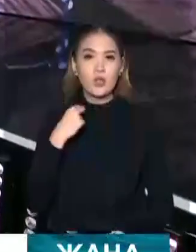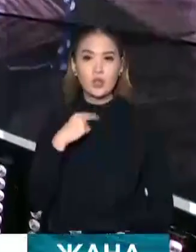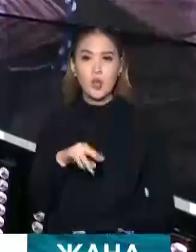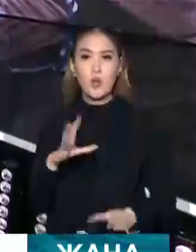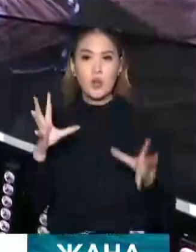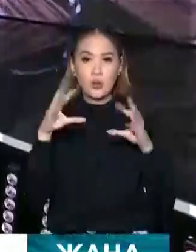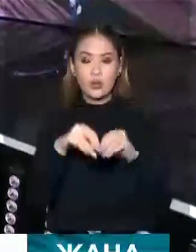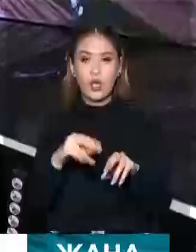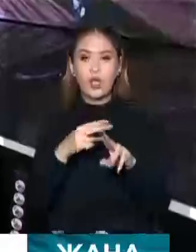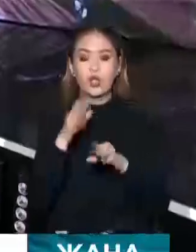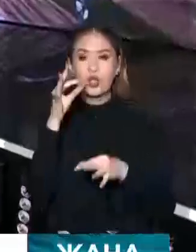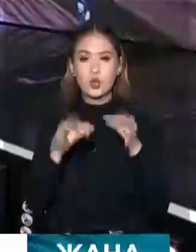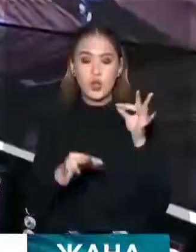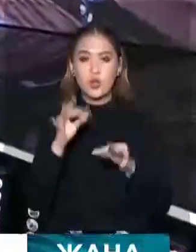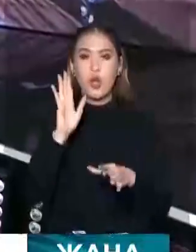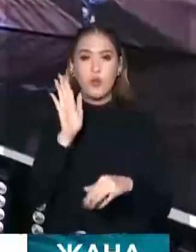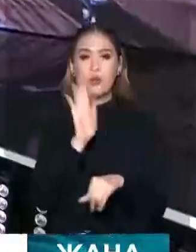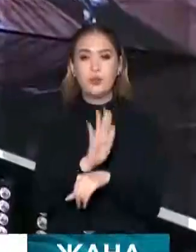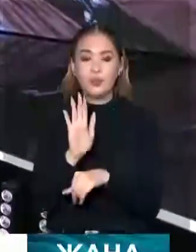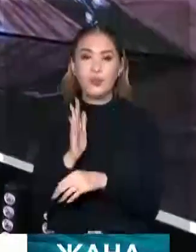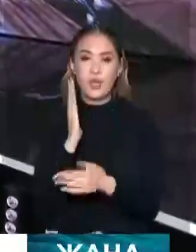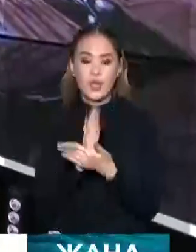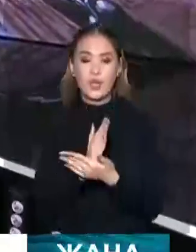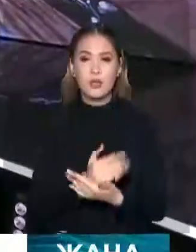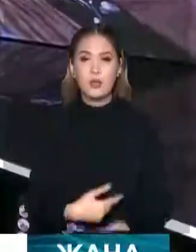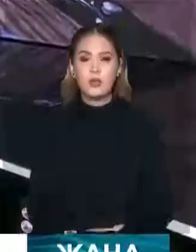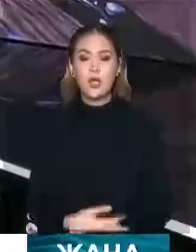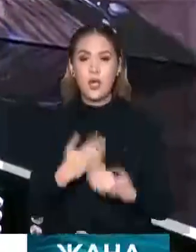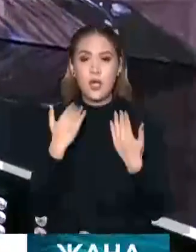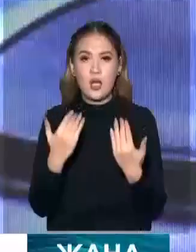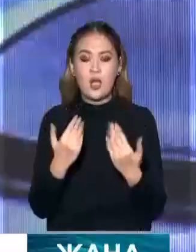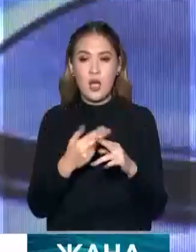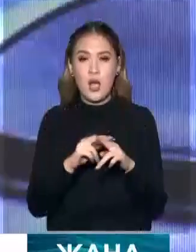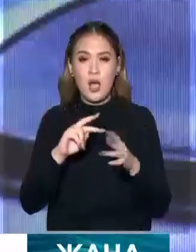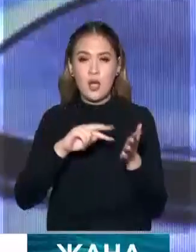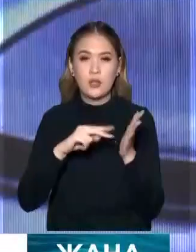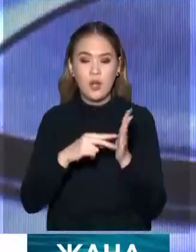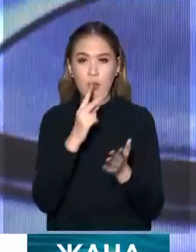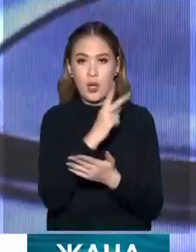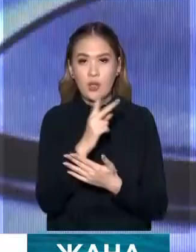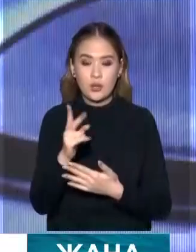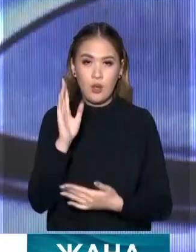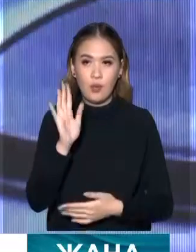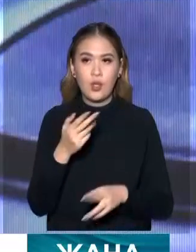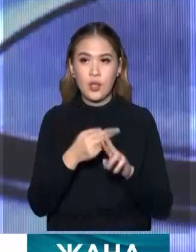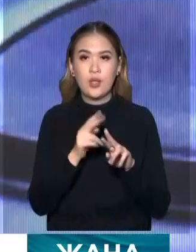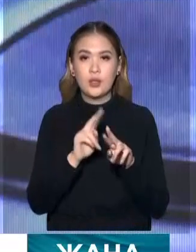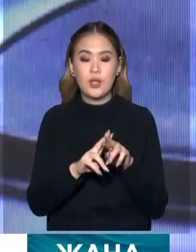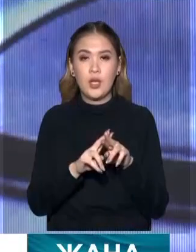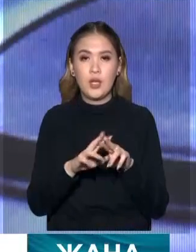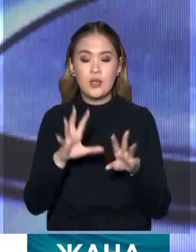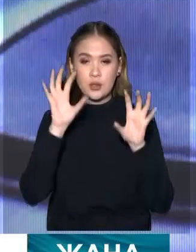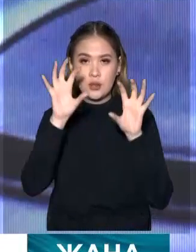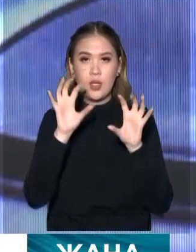бойынша соттың үкімі шығарылып қойды қазір. Ал енді алгоритміне келетін болсақ, алгоритмі